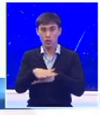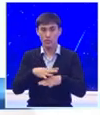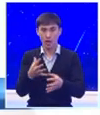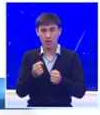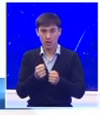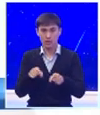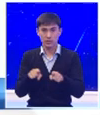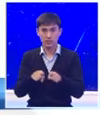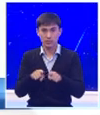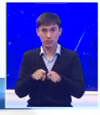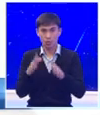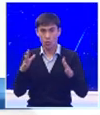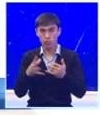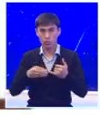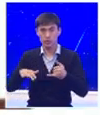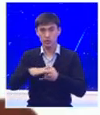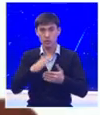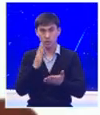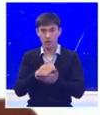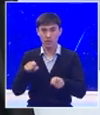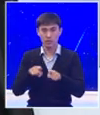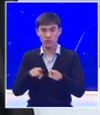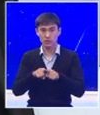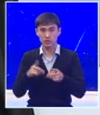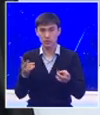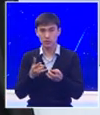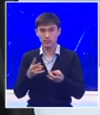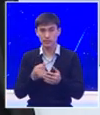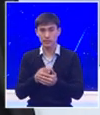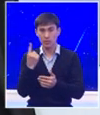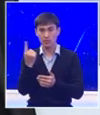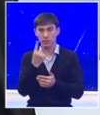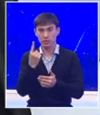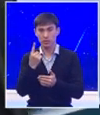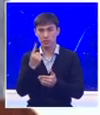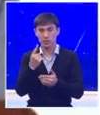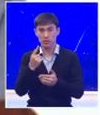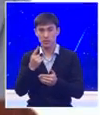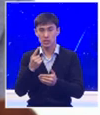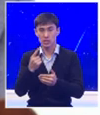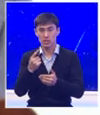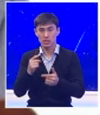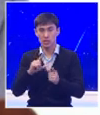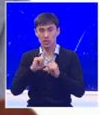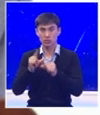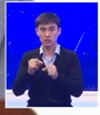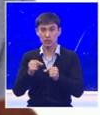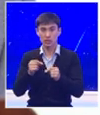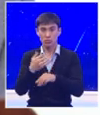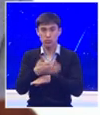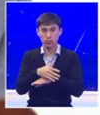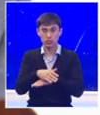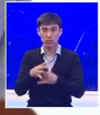алғанға да, көп көлемінде жері барларға да. Сіздер біріншіден жаңағы шығарып отырған дайын бос деген